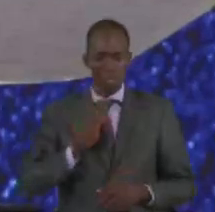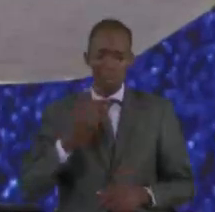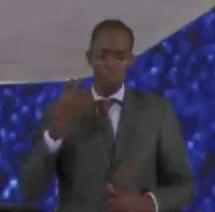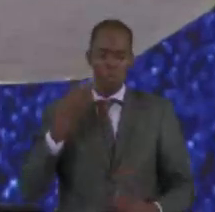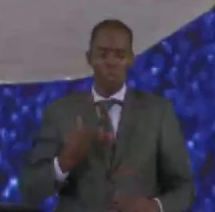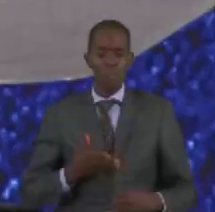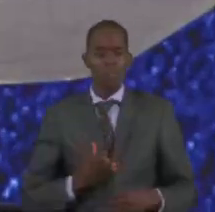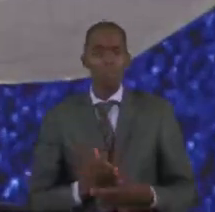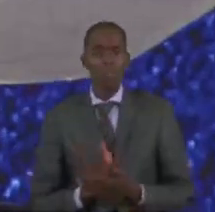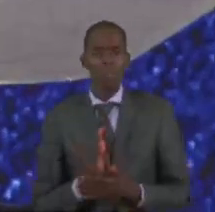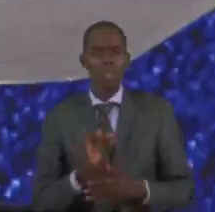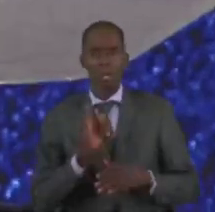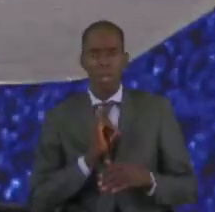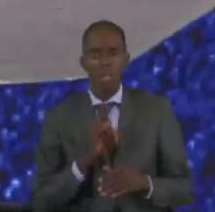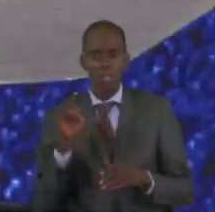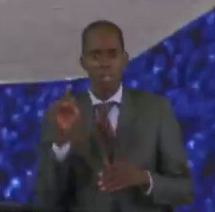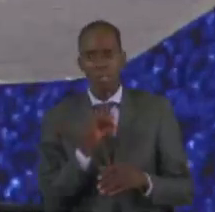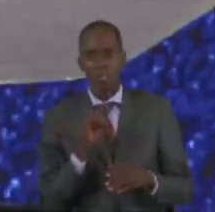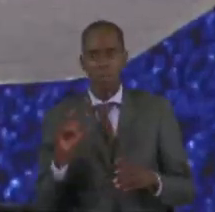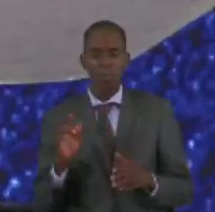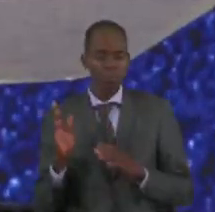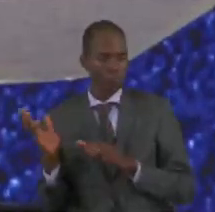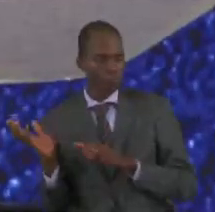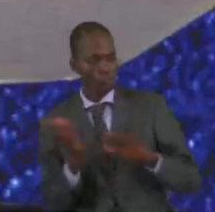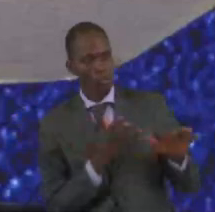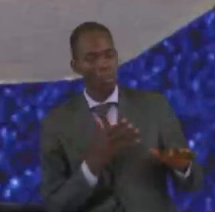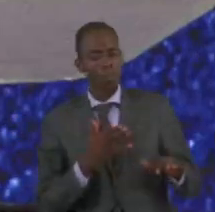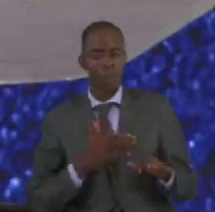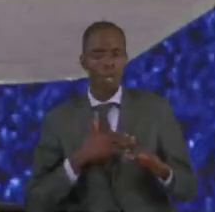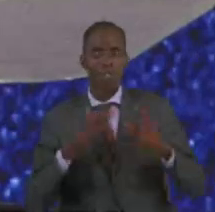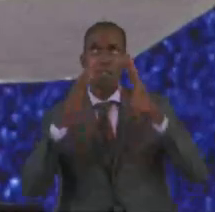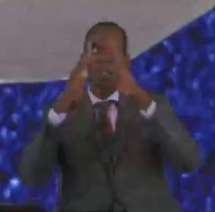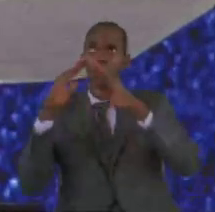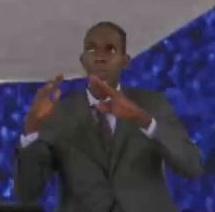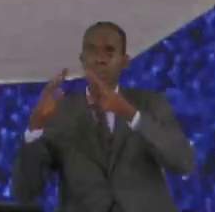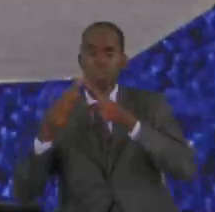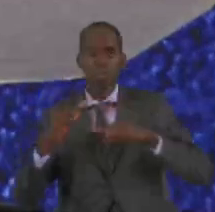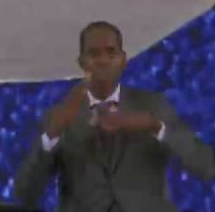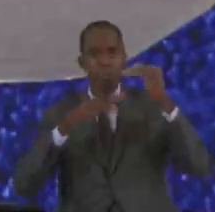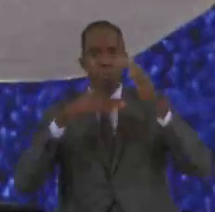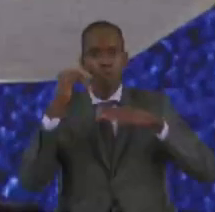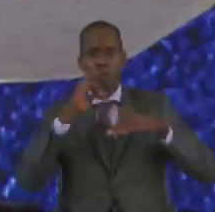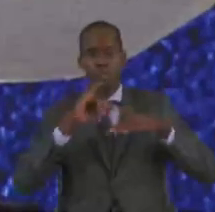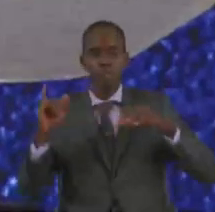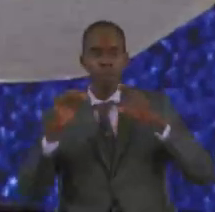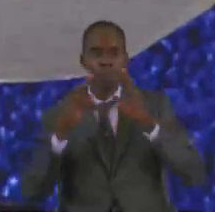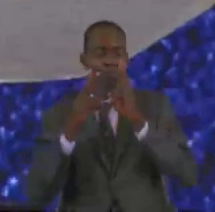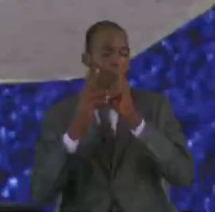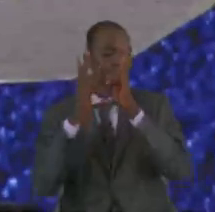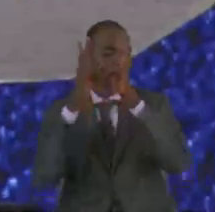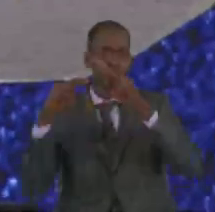croyais avoir raison et j'avais abandonné ma fonction,